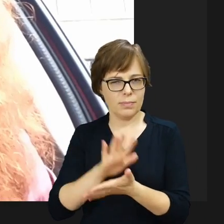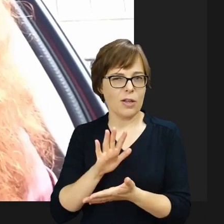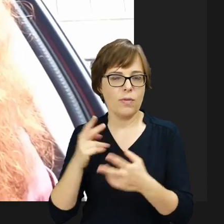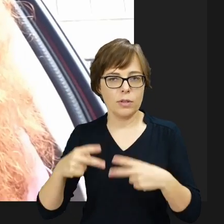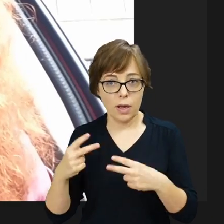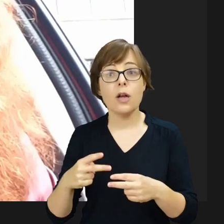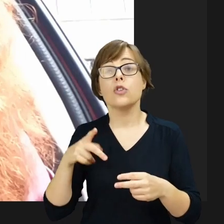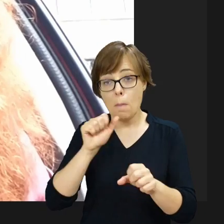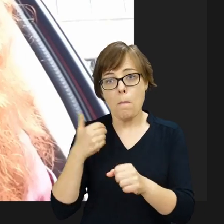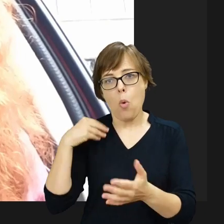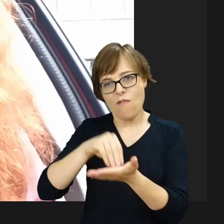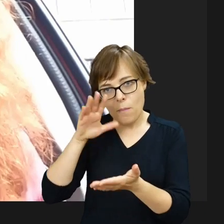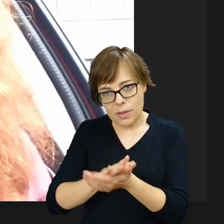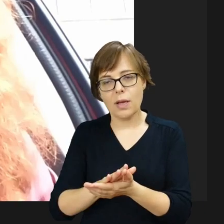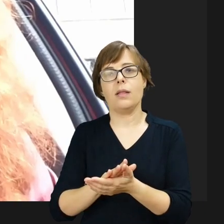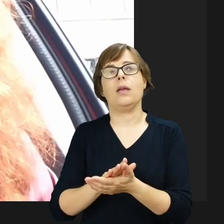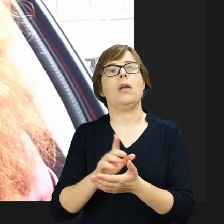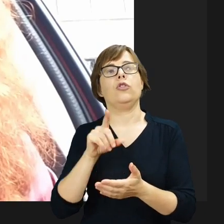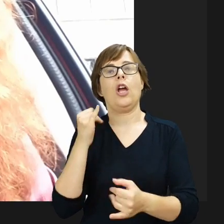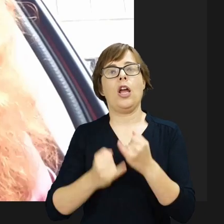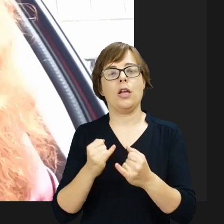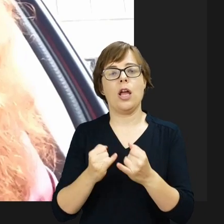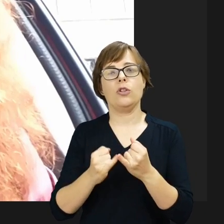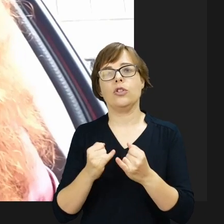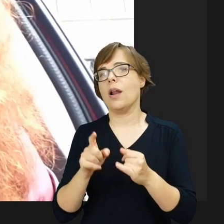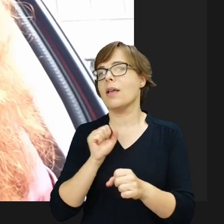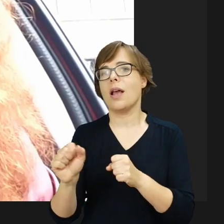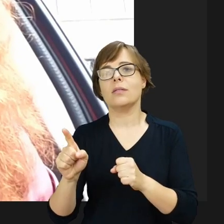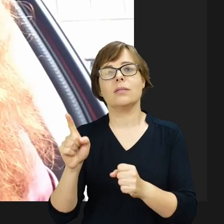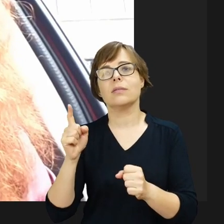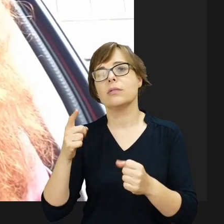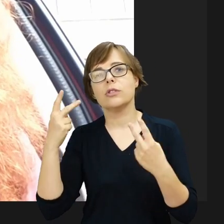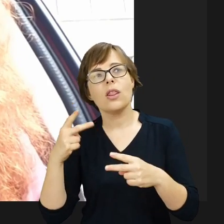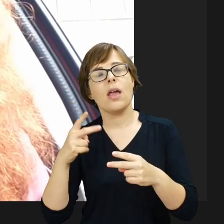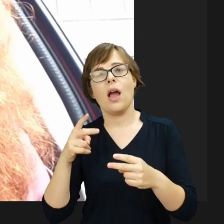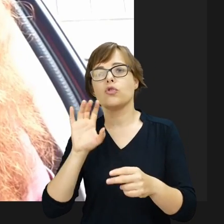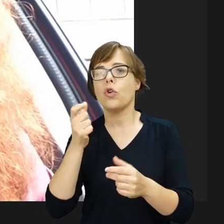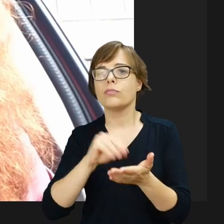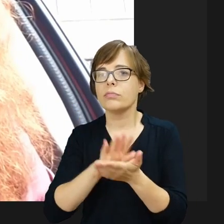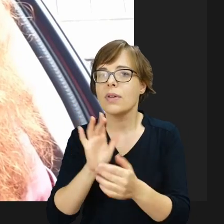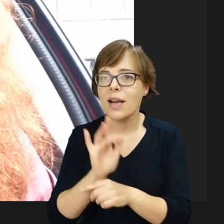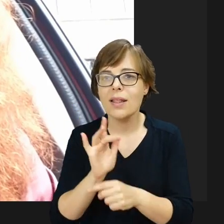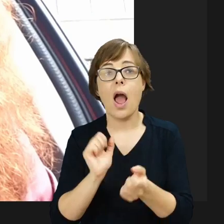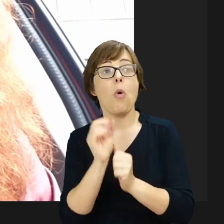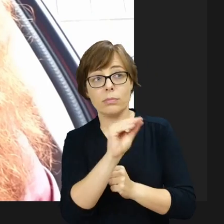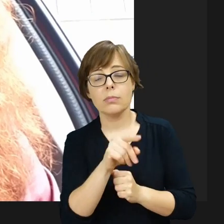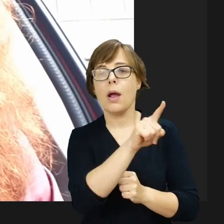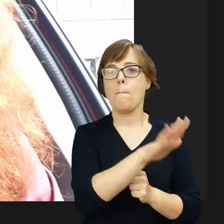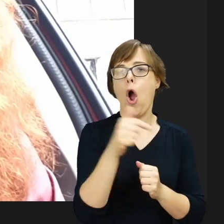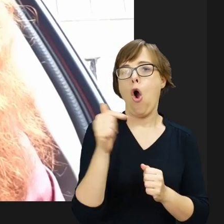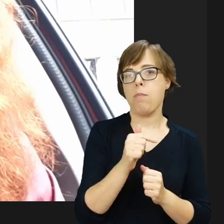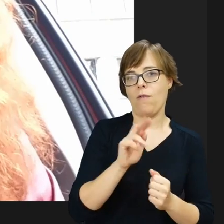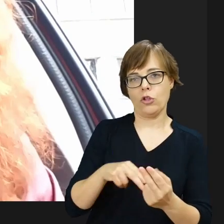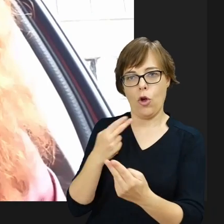informowania, reakcji na krytykę prasową, nieudzielanie informacji mogło być potraktowane jako przestępstwo